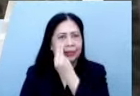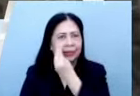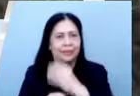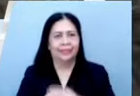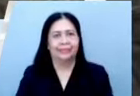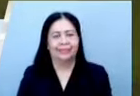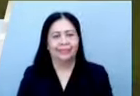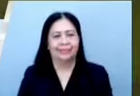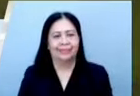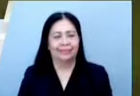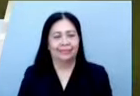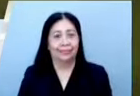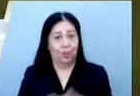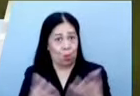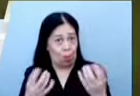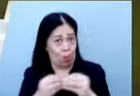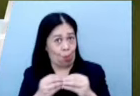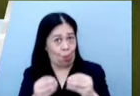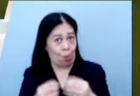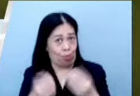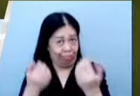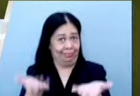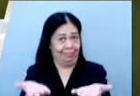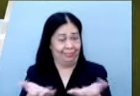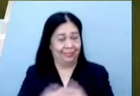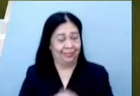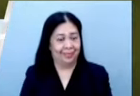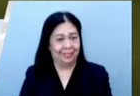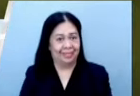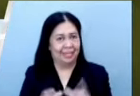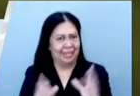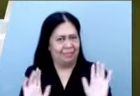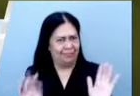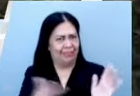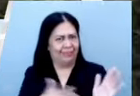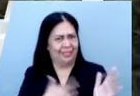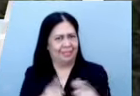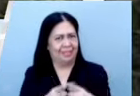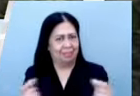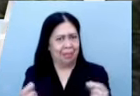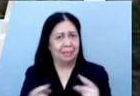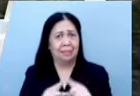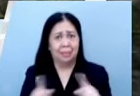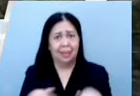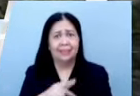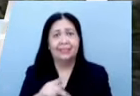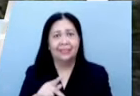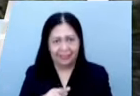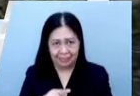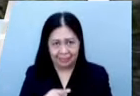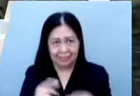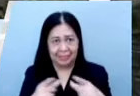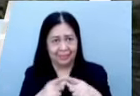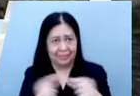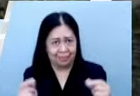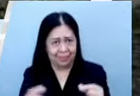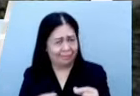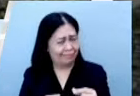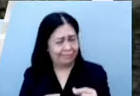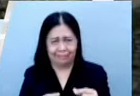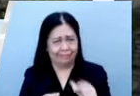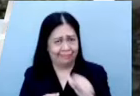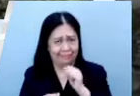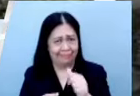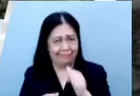You want more? O ito, Japan Feels Pinoy Edition. Japan? Na-a-a! Cause